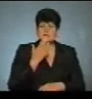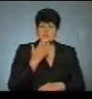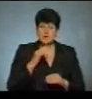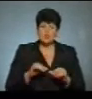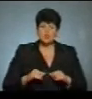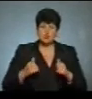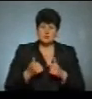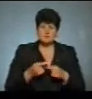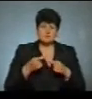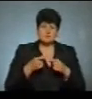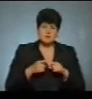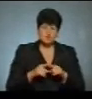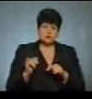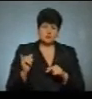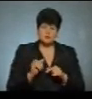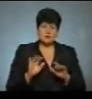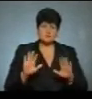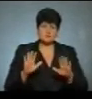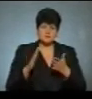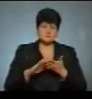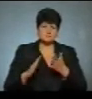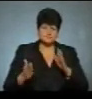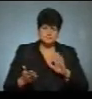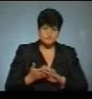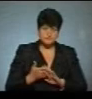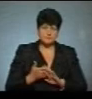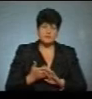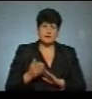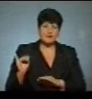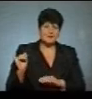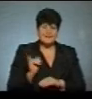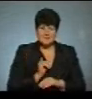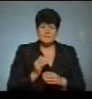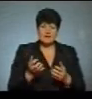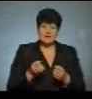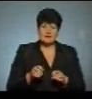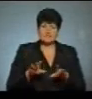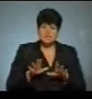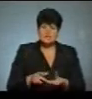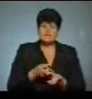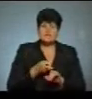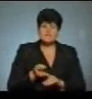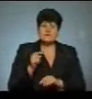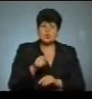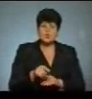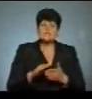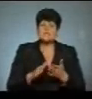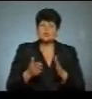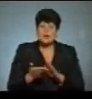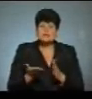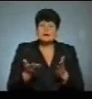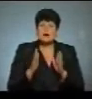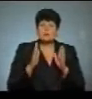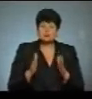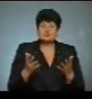комісію з техногенно-екологічної безпеки і надзвичайних ситуацій і прийняти рішення в залежності від тої ситуації, яка буде на